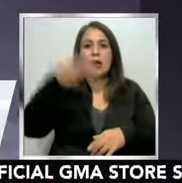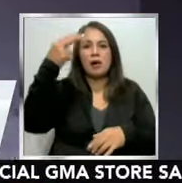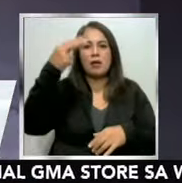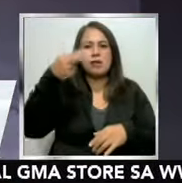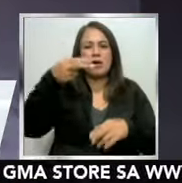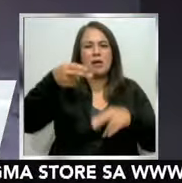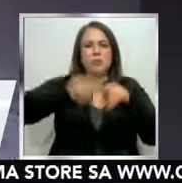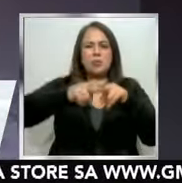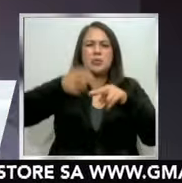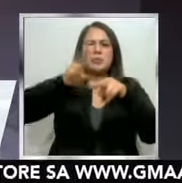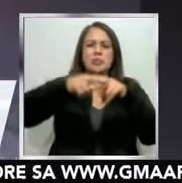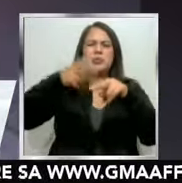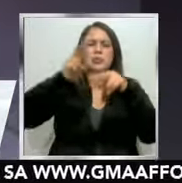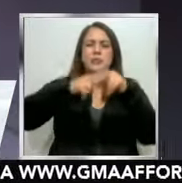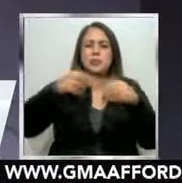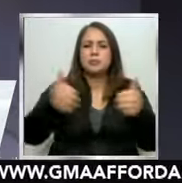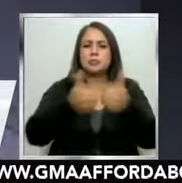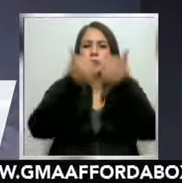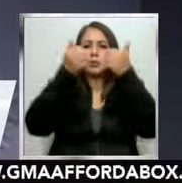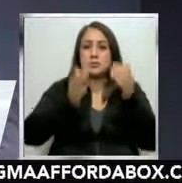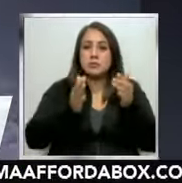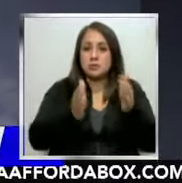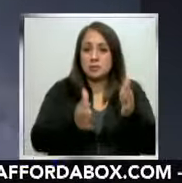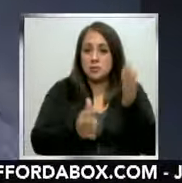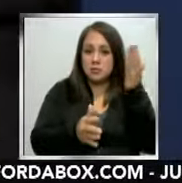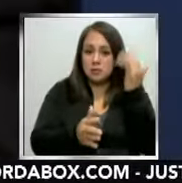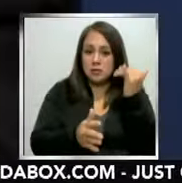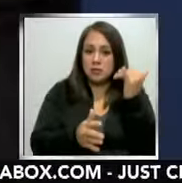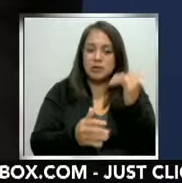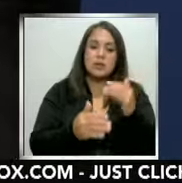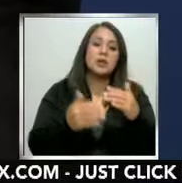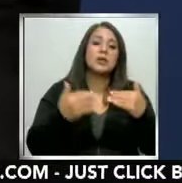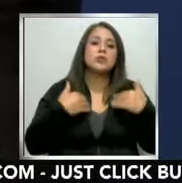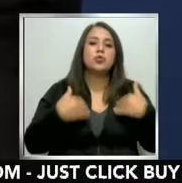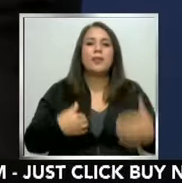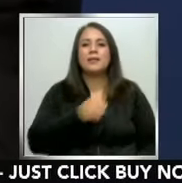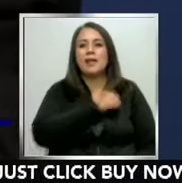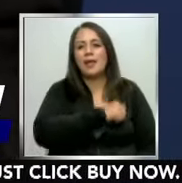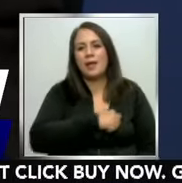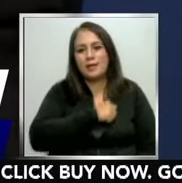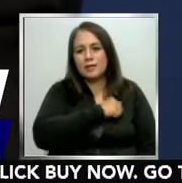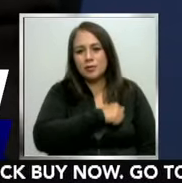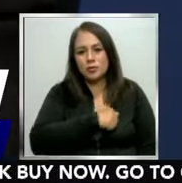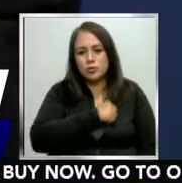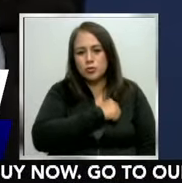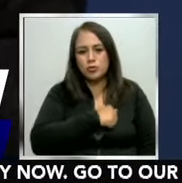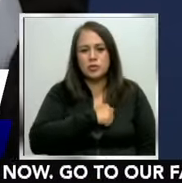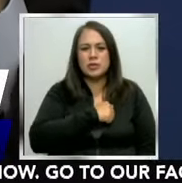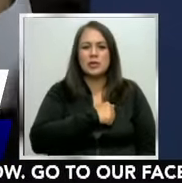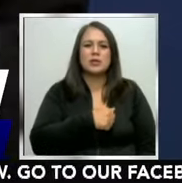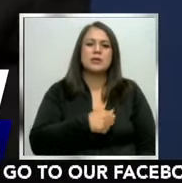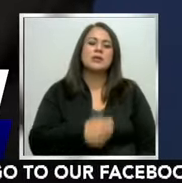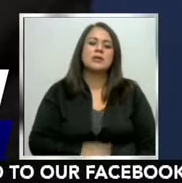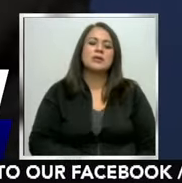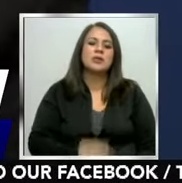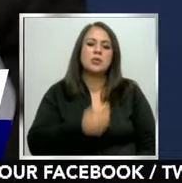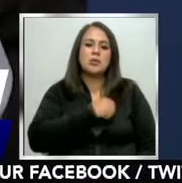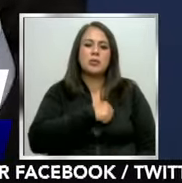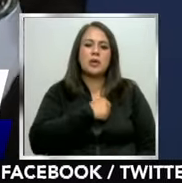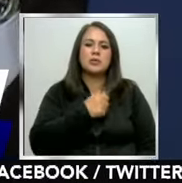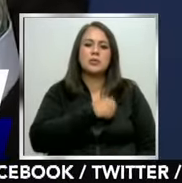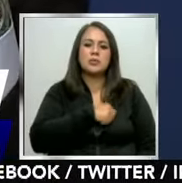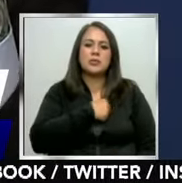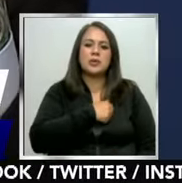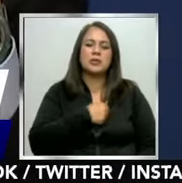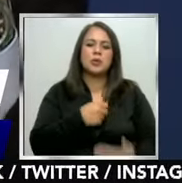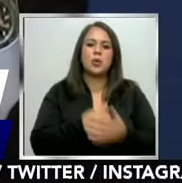ng mga aksidente sa kalsada. Human behavior. Behavior at all the level. You know, the behavior of a pedestrian.